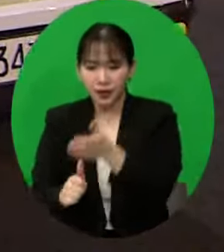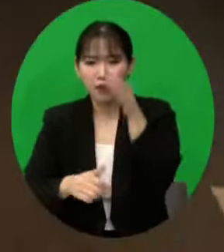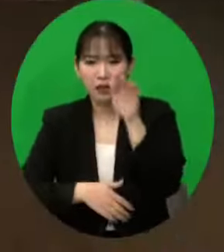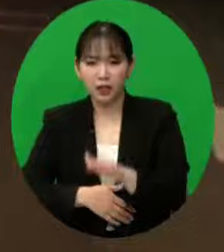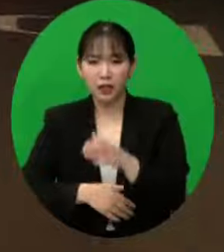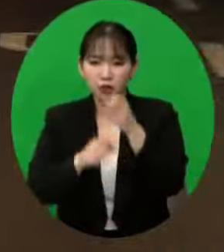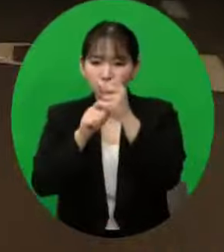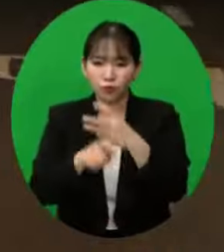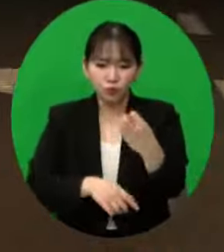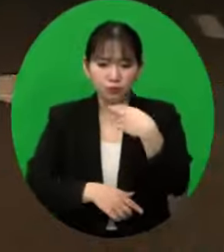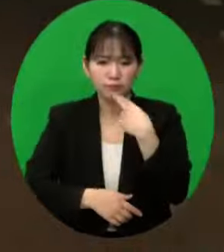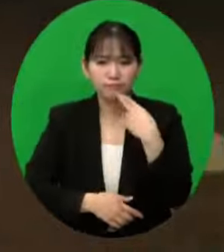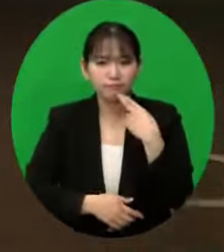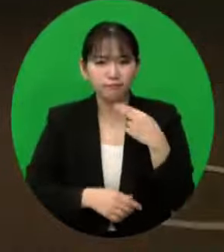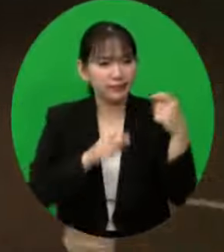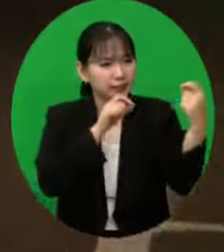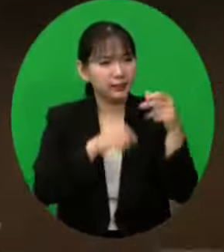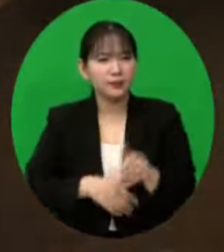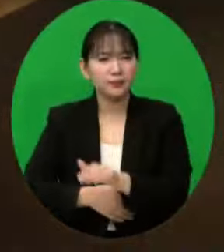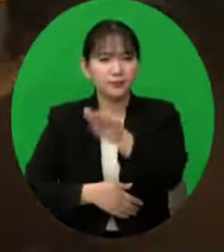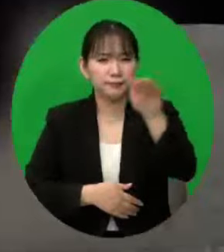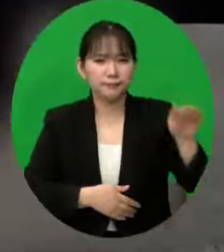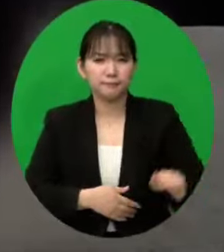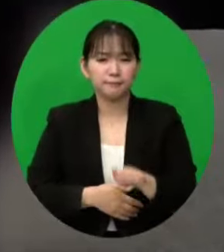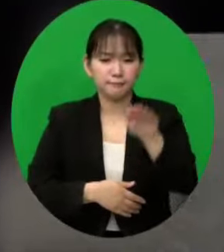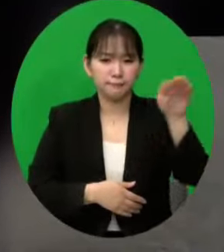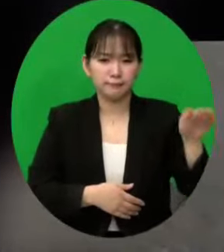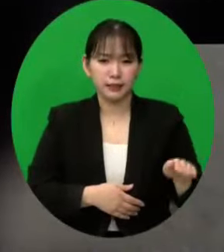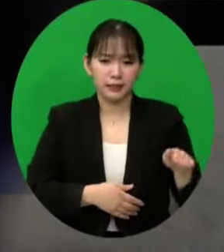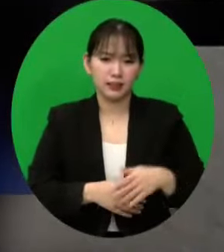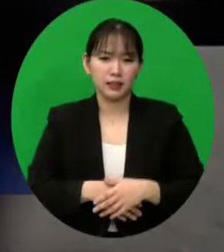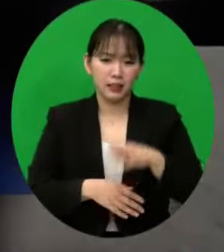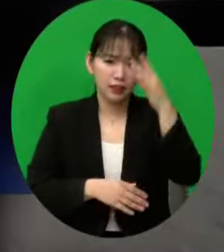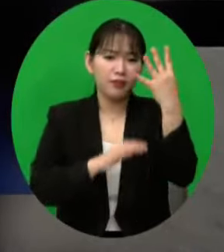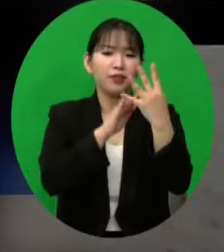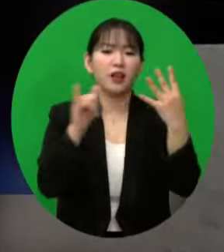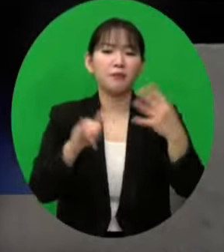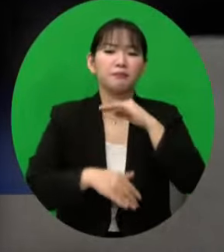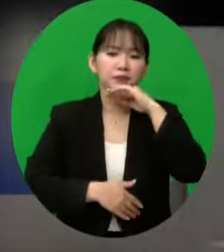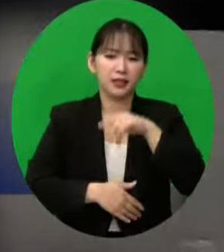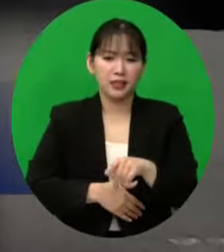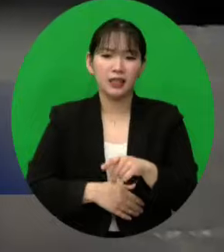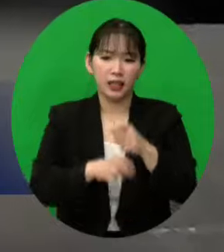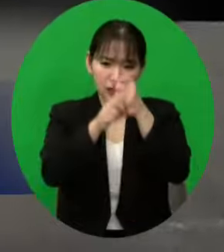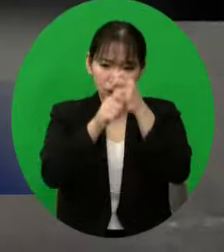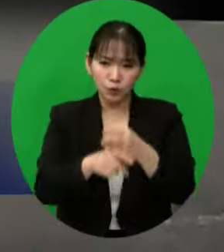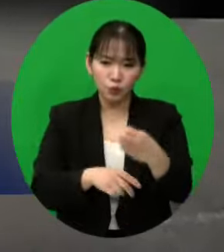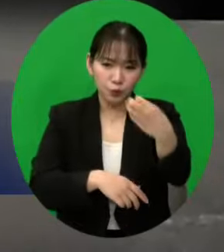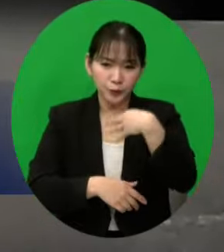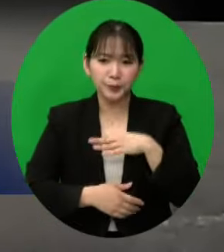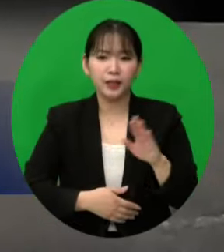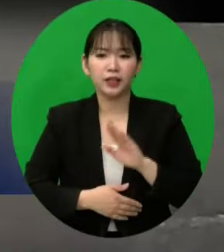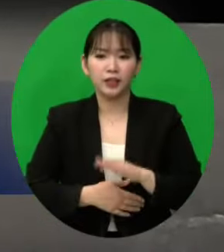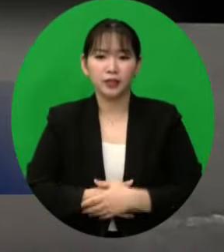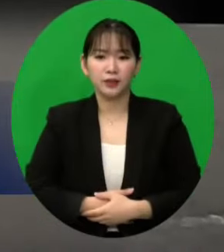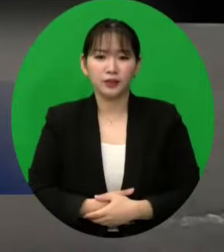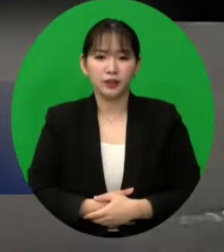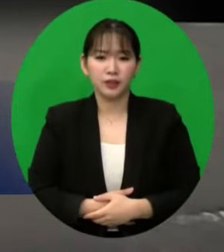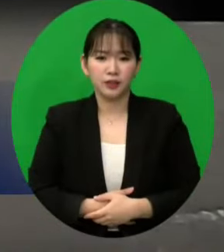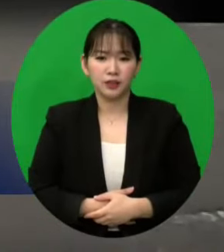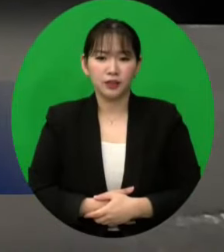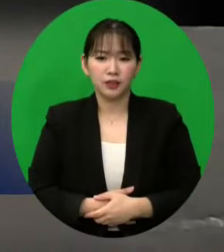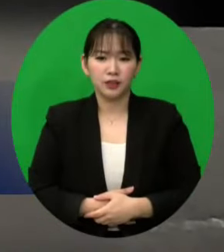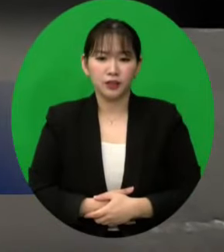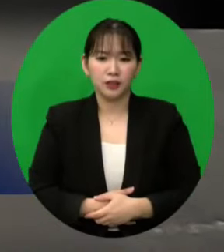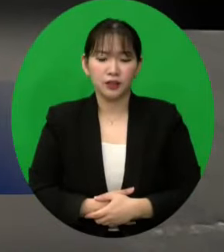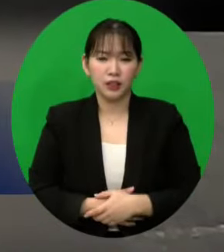명확히 밝히지 않아 인근을 수차례 맴돕니다. 경찰관 4명이 지금 여기서 지금 기다리고 있잖아요. 지금 선생님, 저희